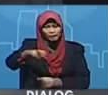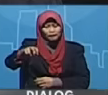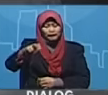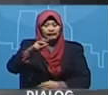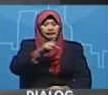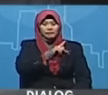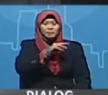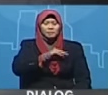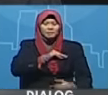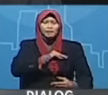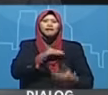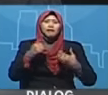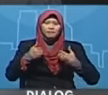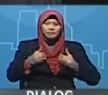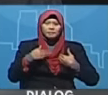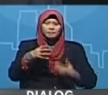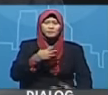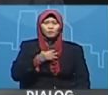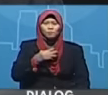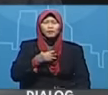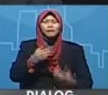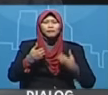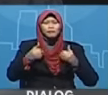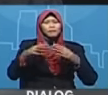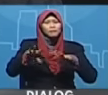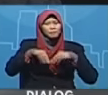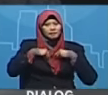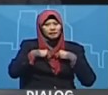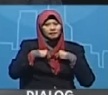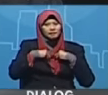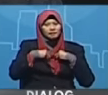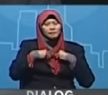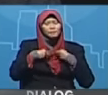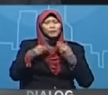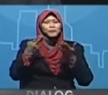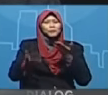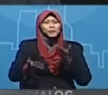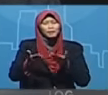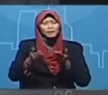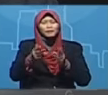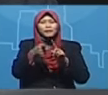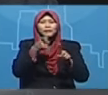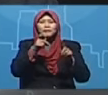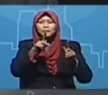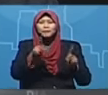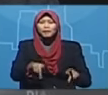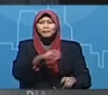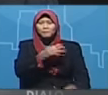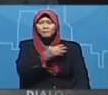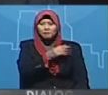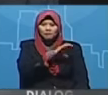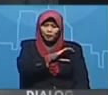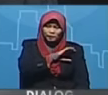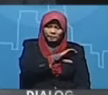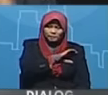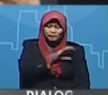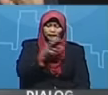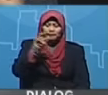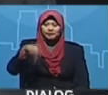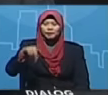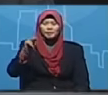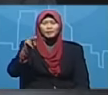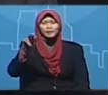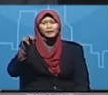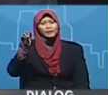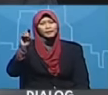kementerian ada menerima aduan. Dan aduan ini bukan setakat kepada kita, aduan mungkin kepada pihak polis, KPDNKK pun ada. Tapi secara kasarnya